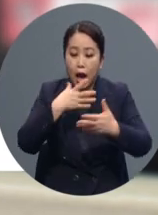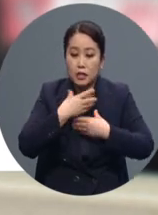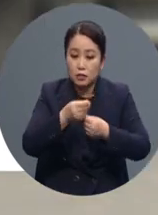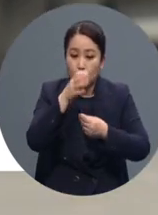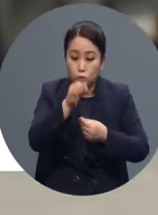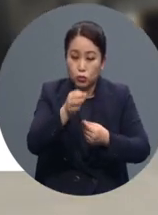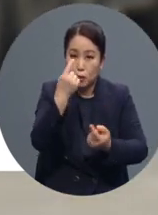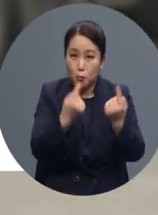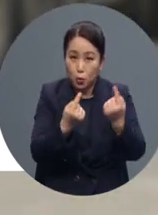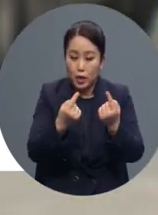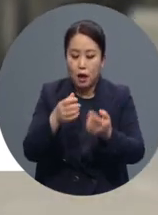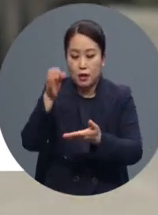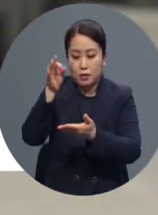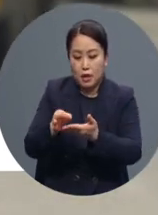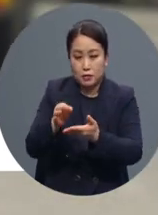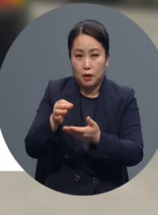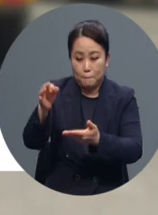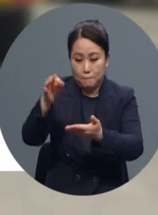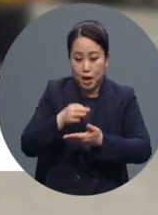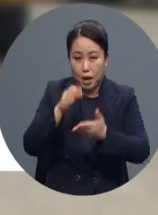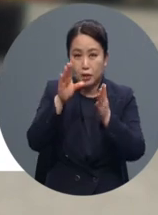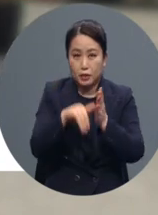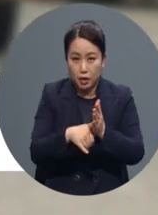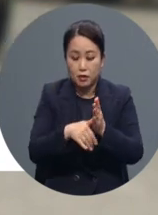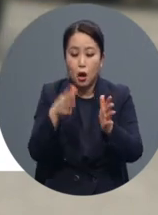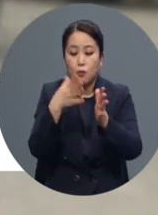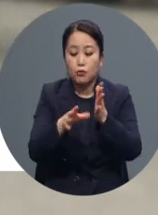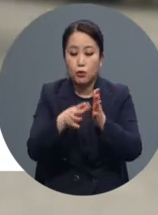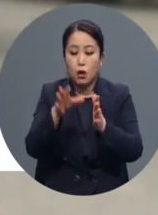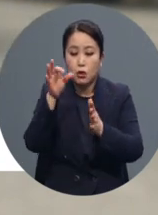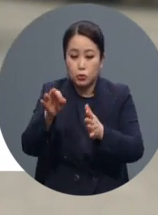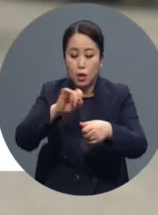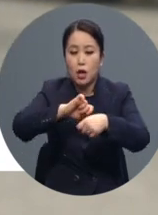경우 화주에게 과태료를 부과하는 안전 운임제가